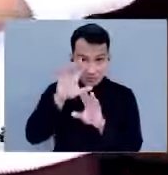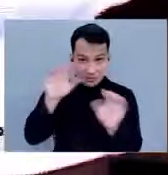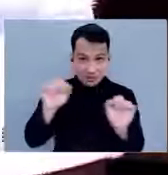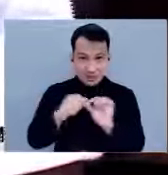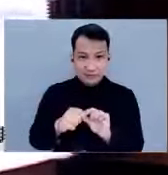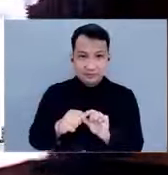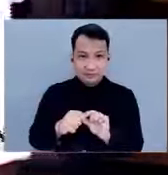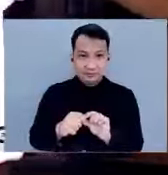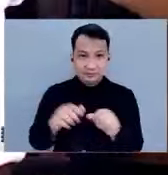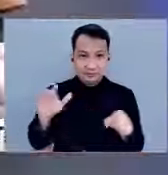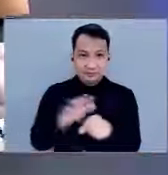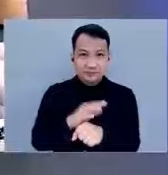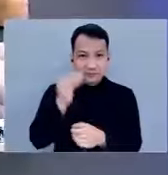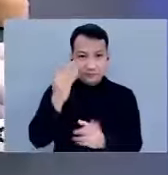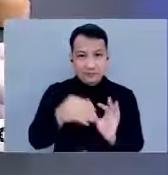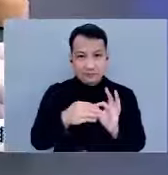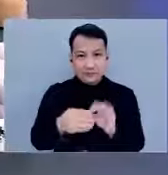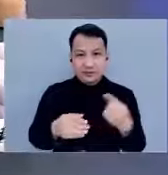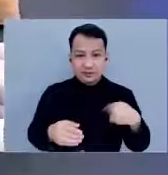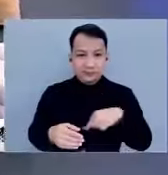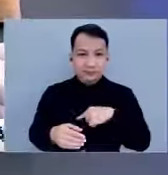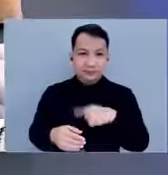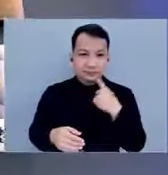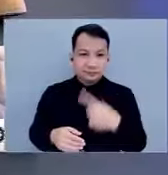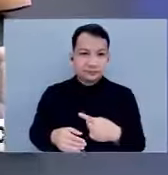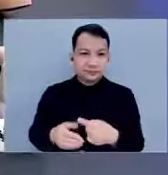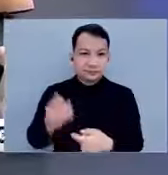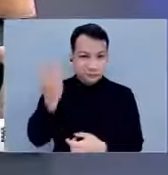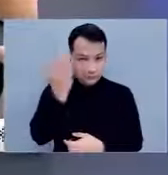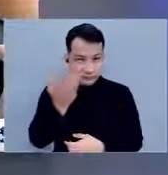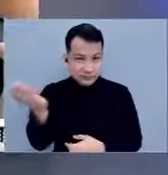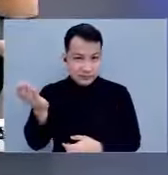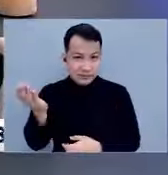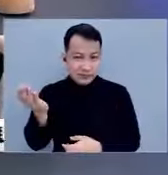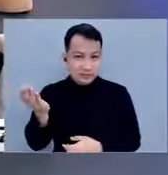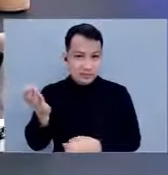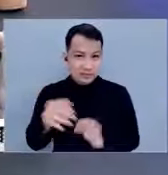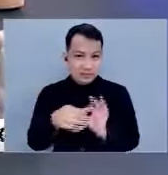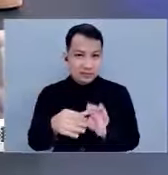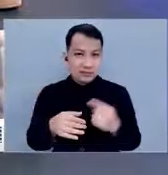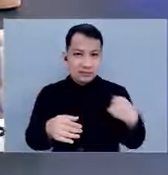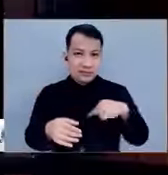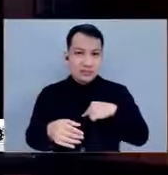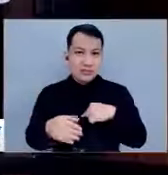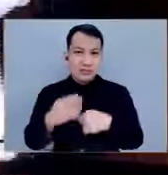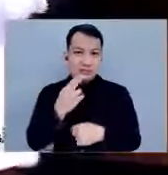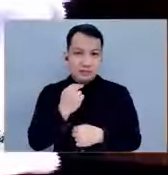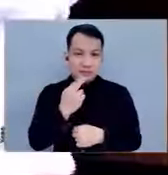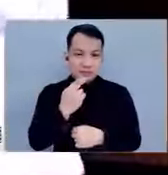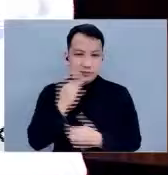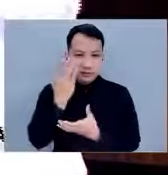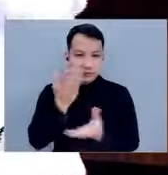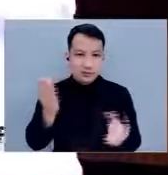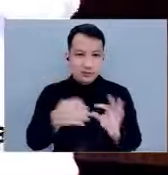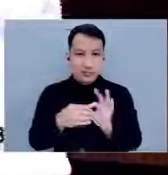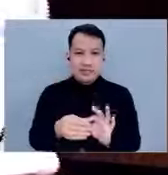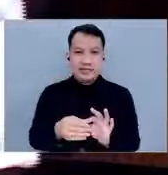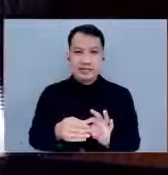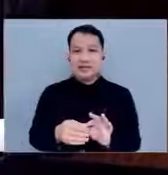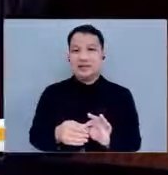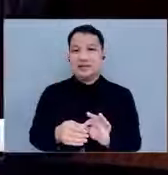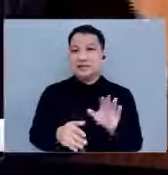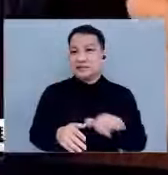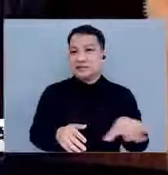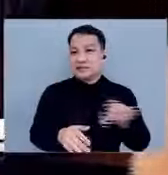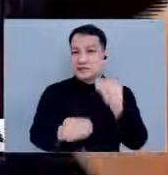costume gaya ng mga ating paboritong jungle animals pero you know what make it cute and fun di ba Justin tama tama tama